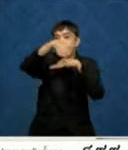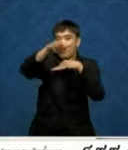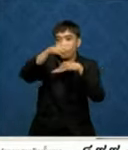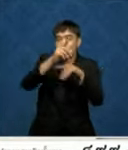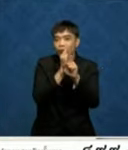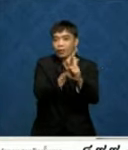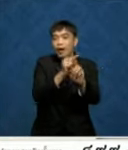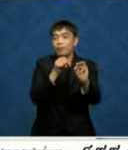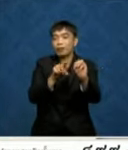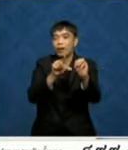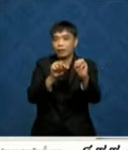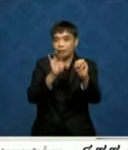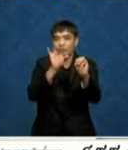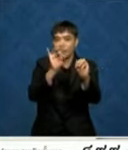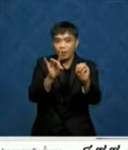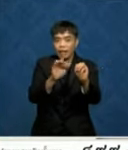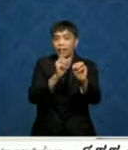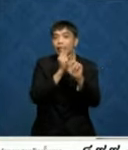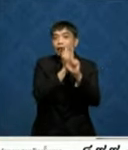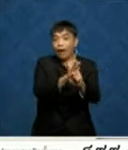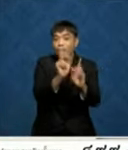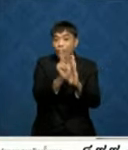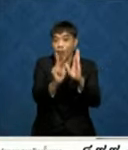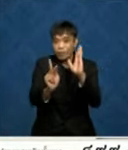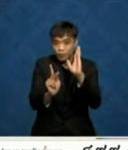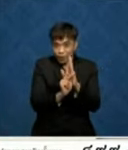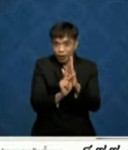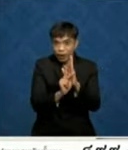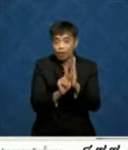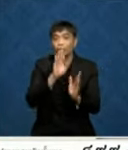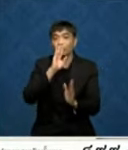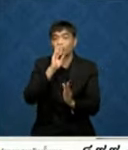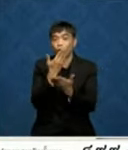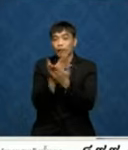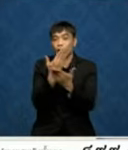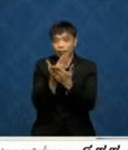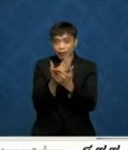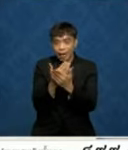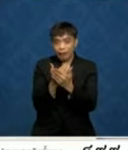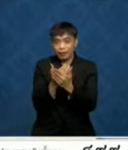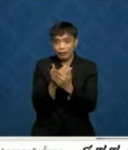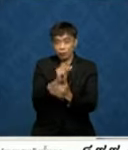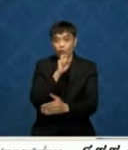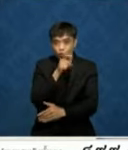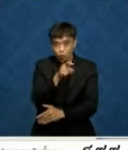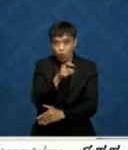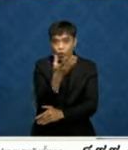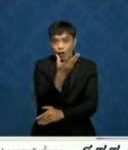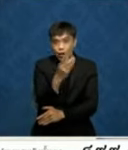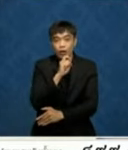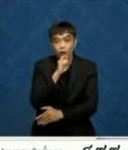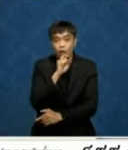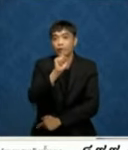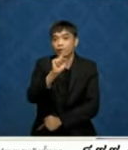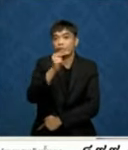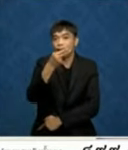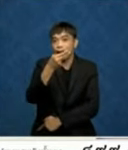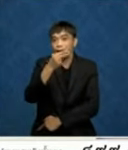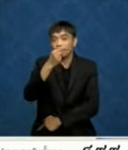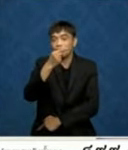ตรา28ของพระราชบัญญัติวินัยการเงินการคลังที่มียอดคงค้างอยู่ในขณะนี้1ล้านล้านบา